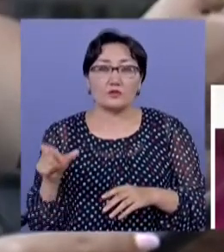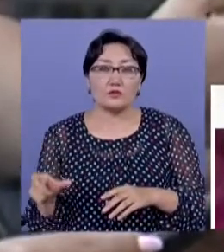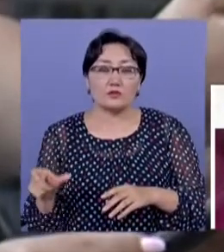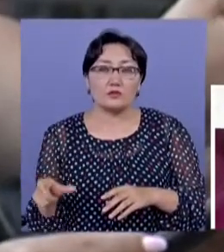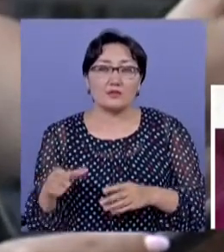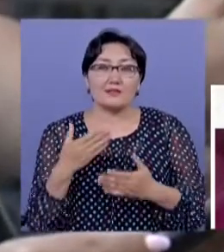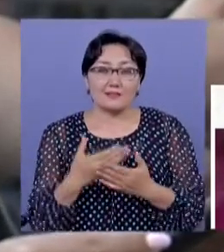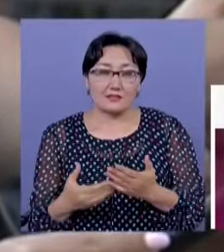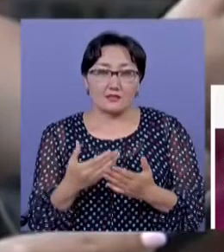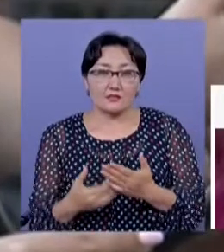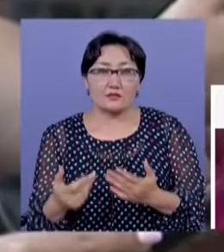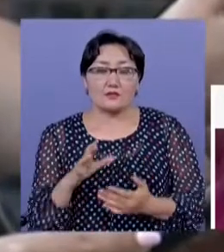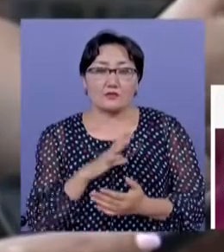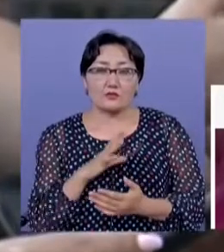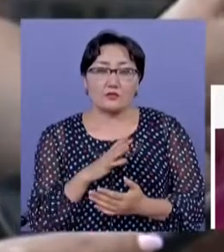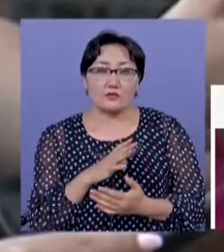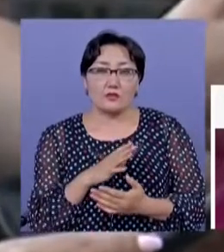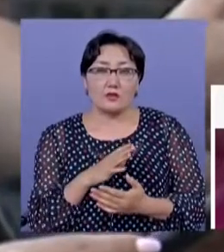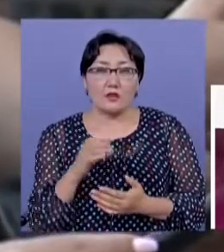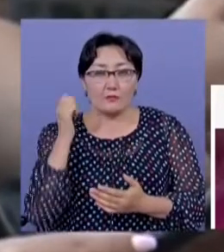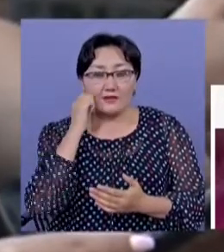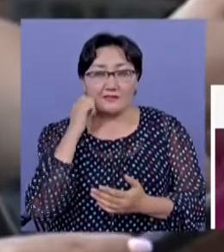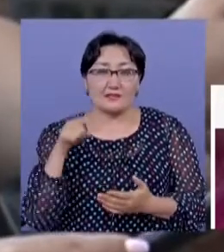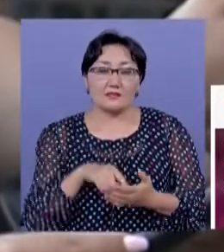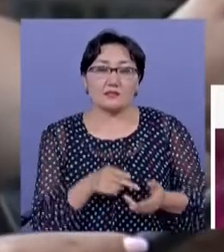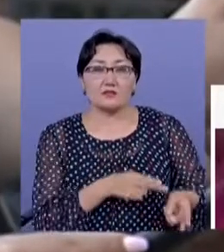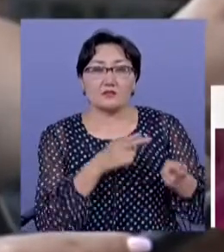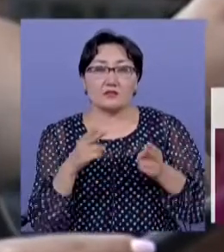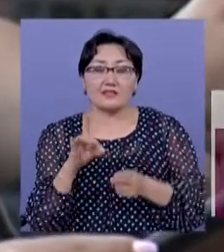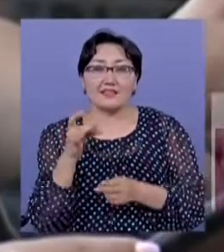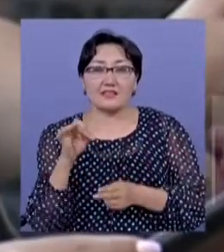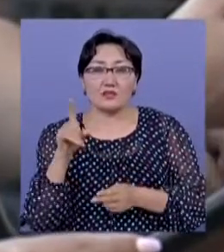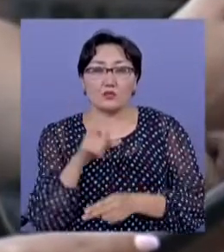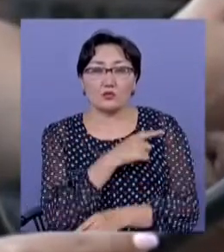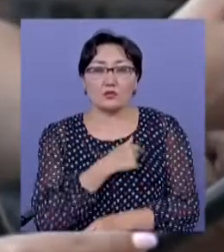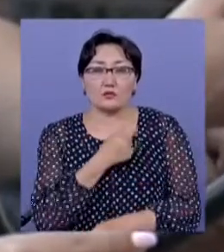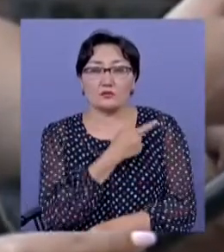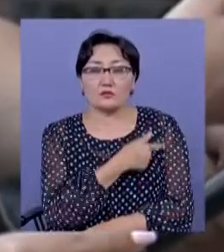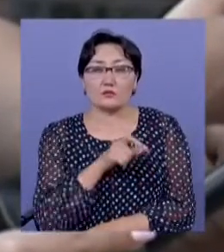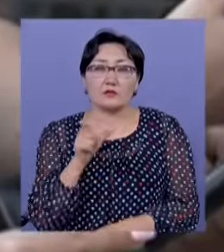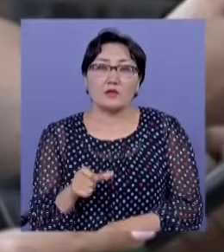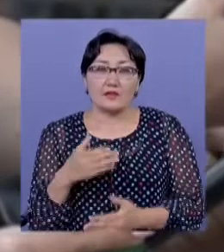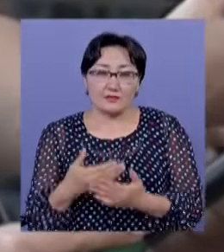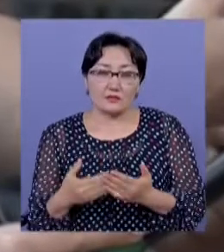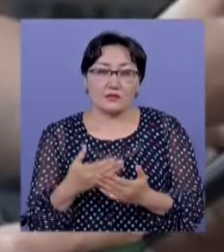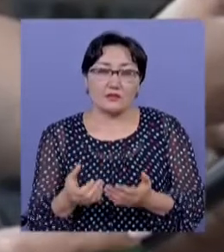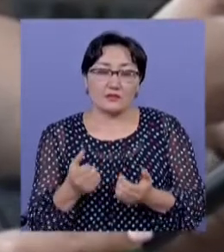нейрохирургтардың консультациясында болып, Москва қаласынан келген нейрохирургтың консультациясын алған